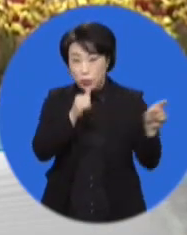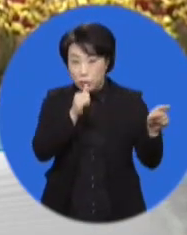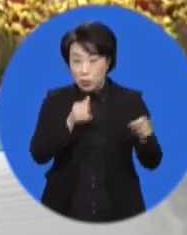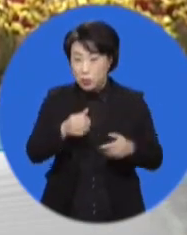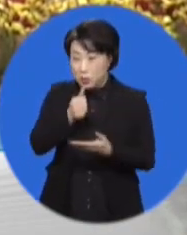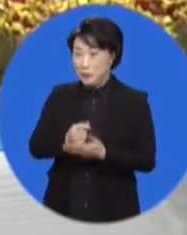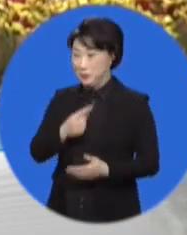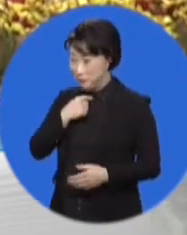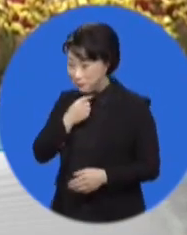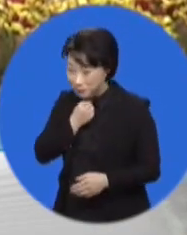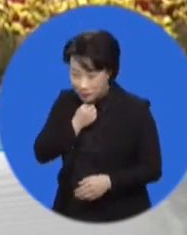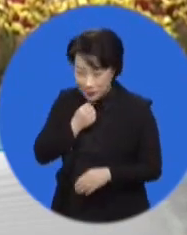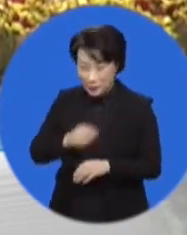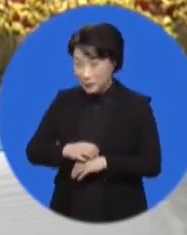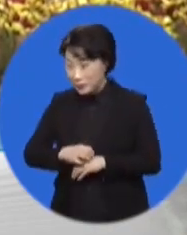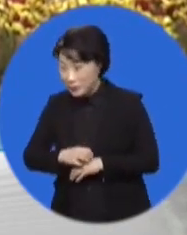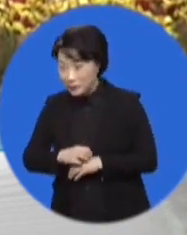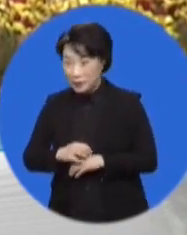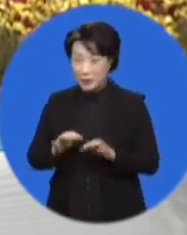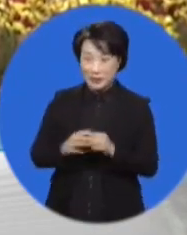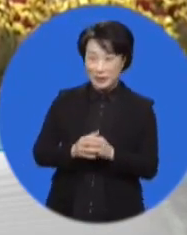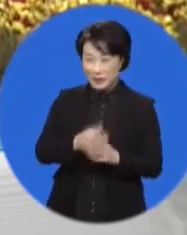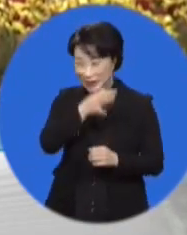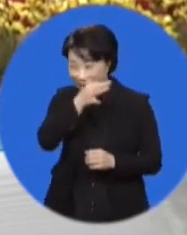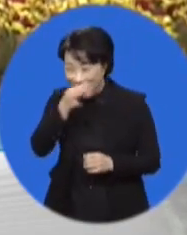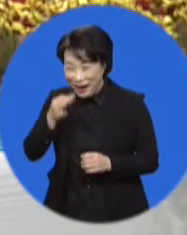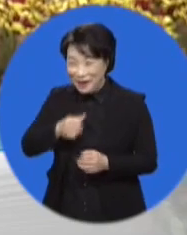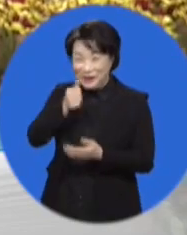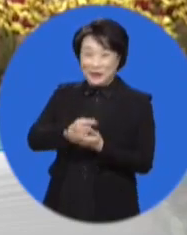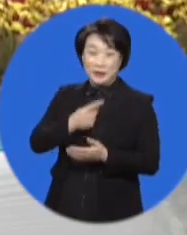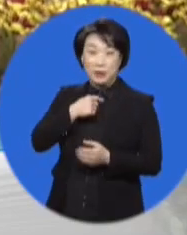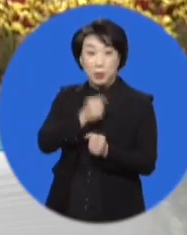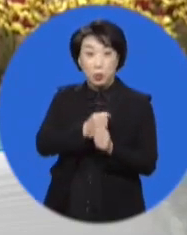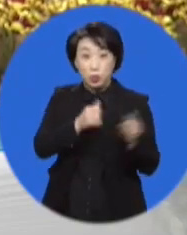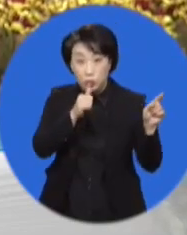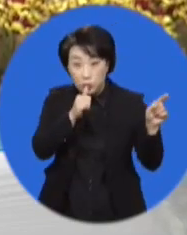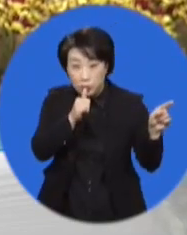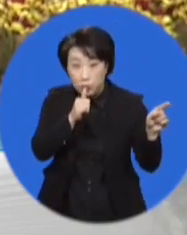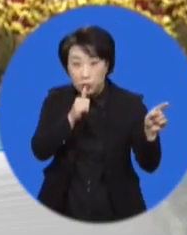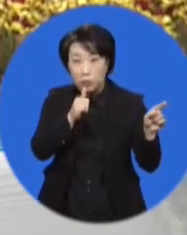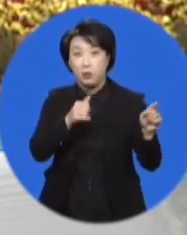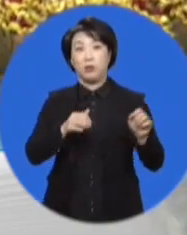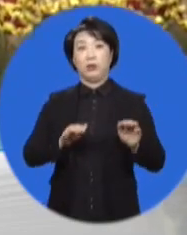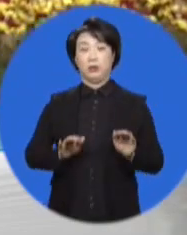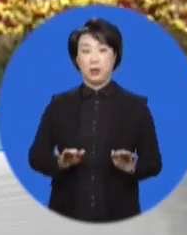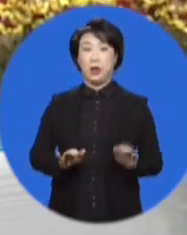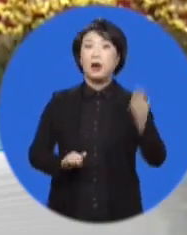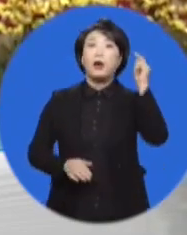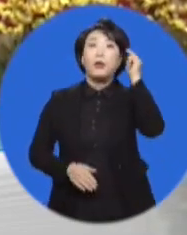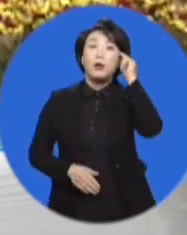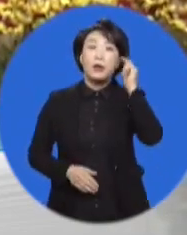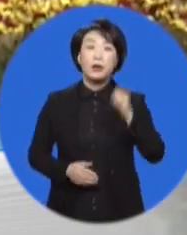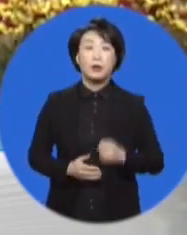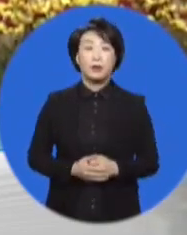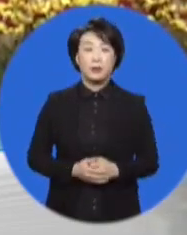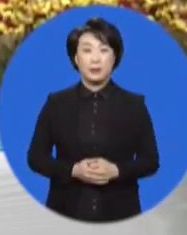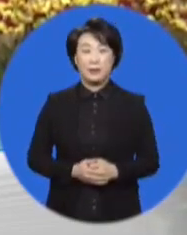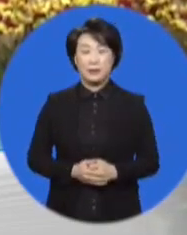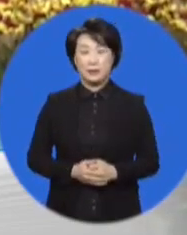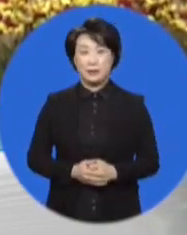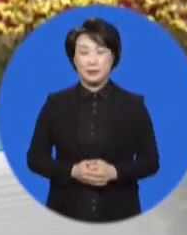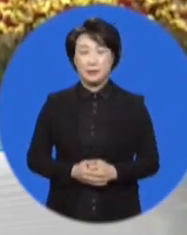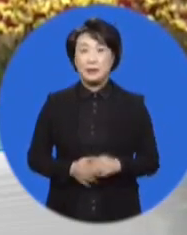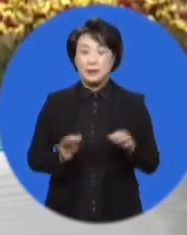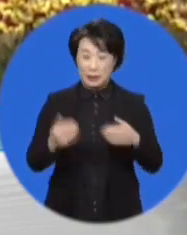만들며 얼마나 신바람나게 재밌게 죄를 짓게 하는가. 왜? 그래서 육신은